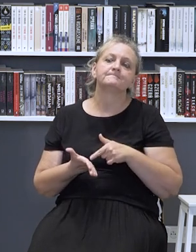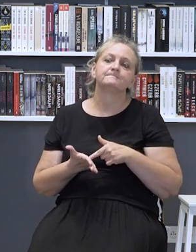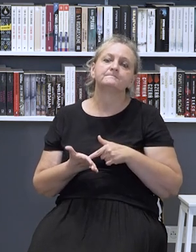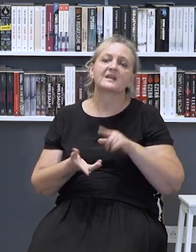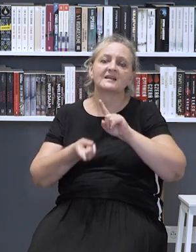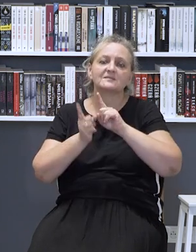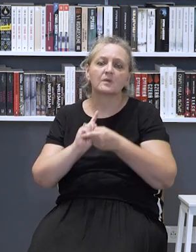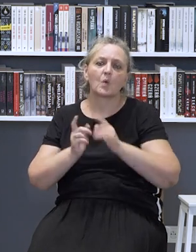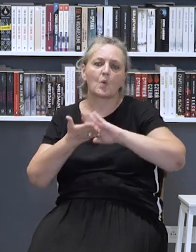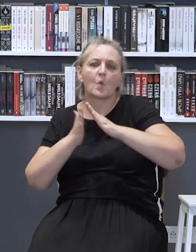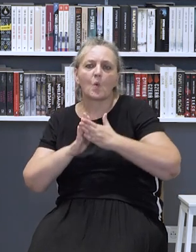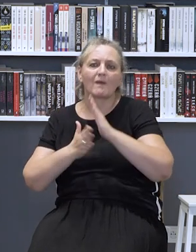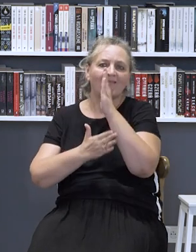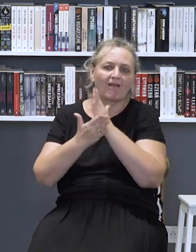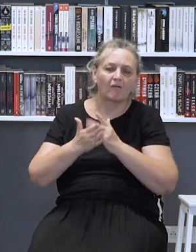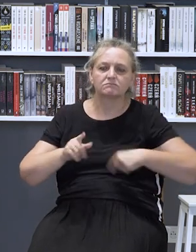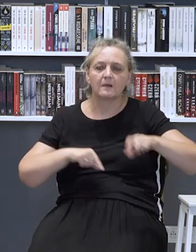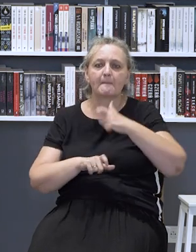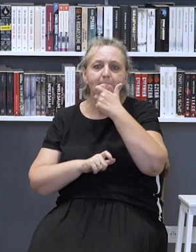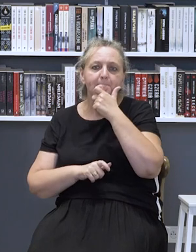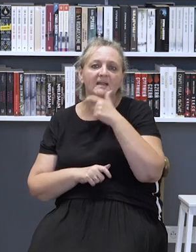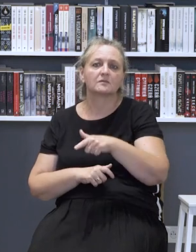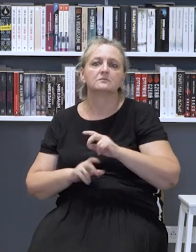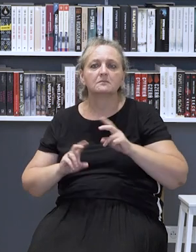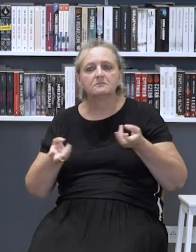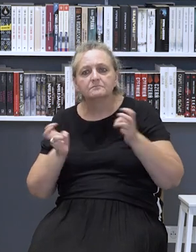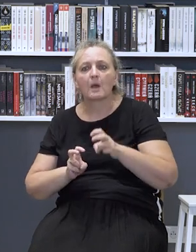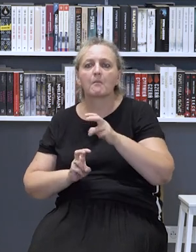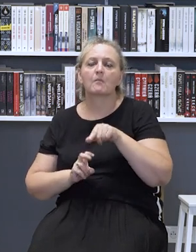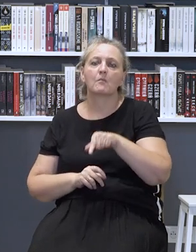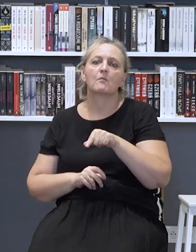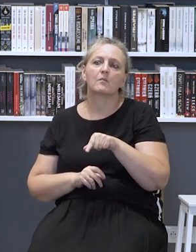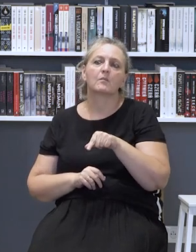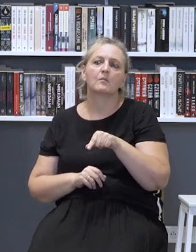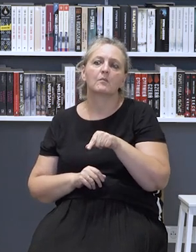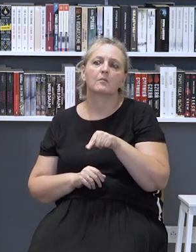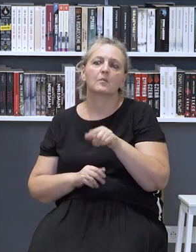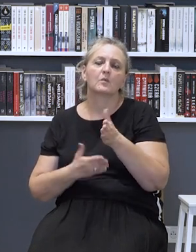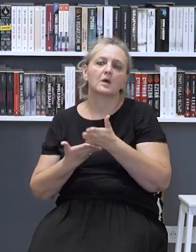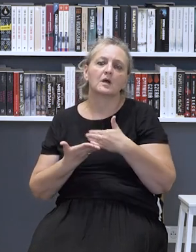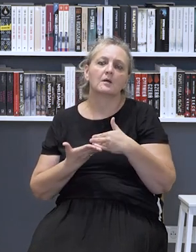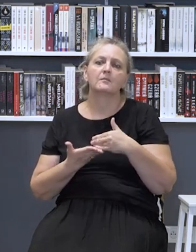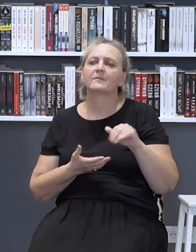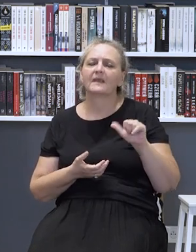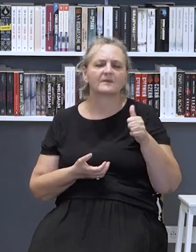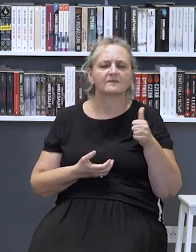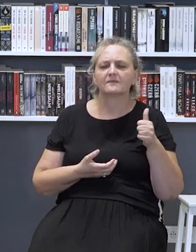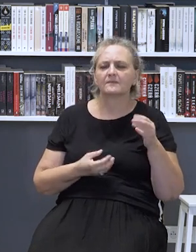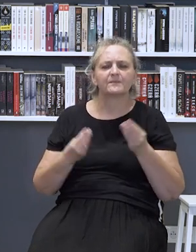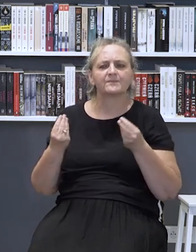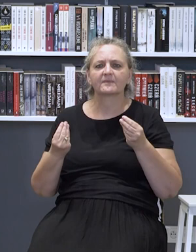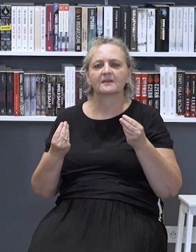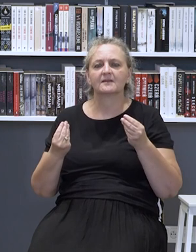Bo zmienił się układ geograficzny, Bydgoszcz stała się częścią Polski, z częścią najpierw w